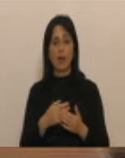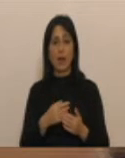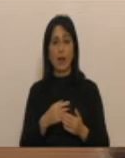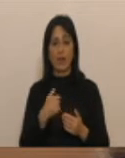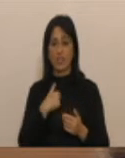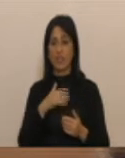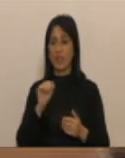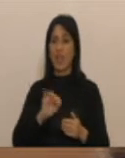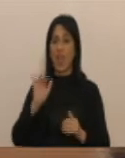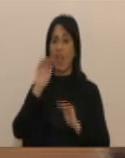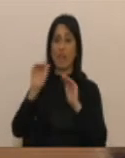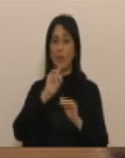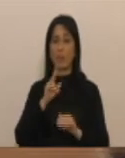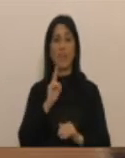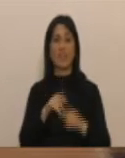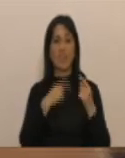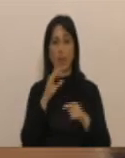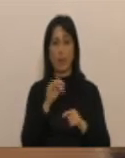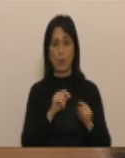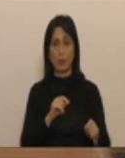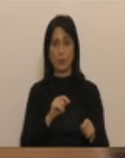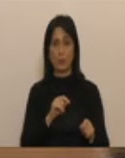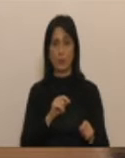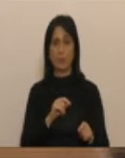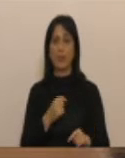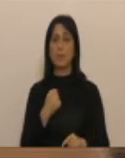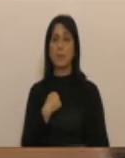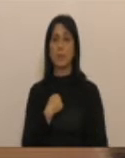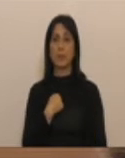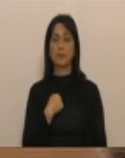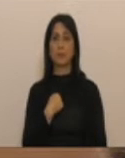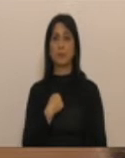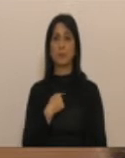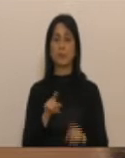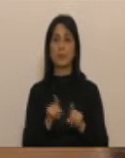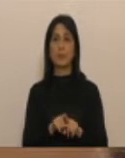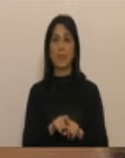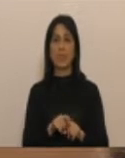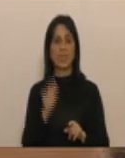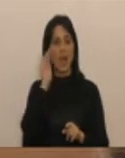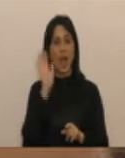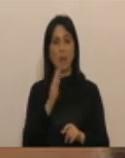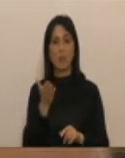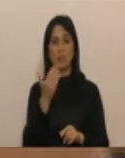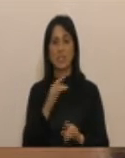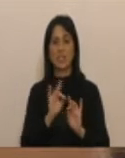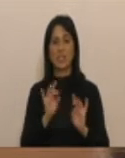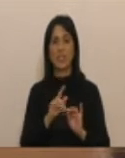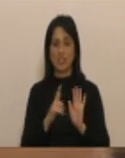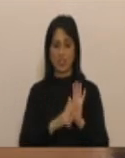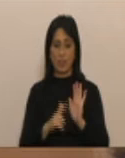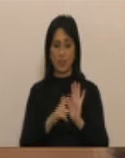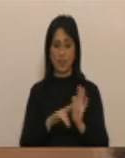ხმა ჩვენ დასავლო პარტნიორებს, ვინ ილაპარაკებს ამაზე? მე ასევე არ მომისმენია თქვენგან, რომ